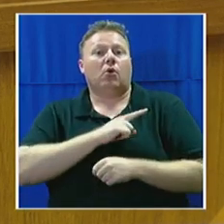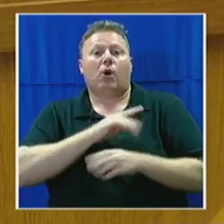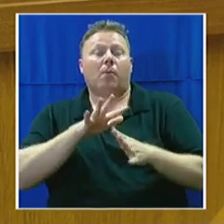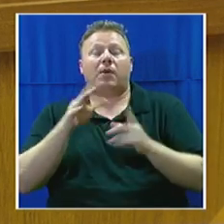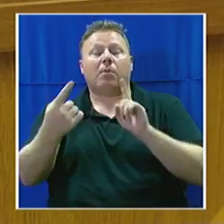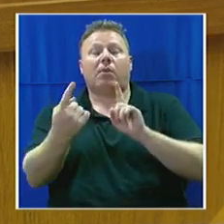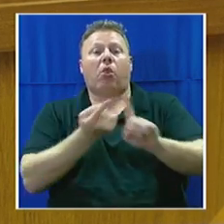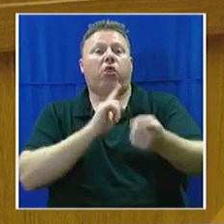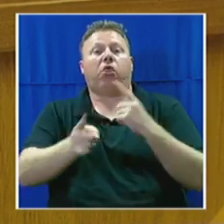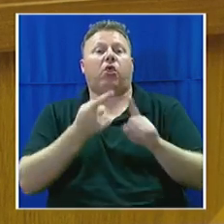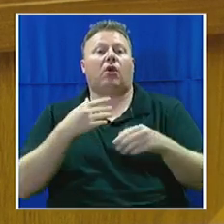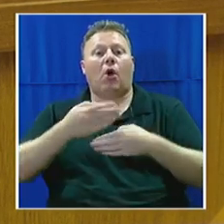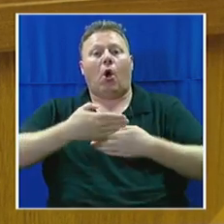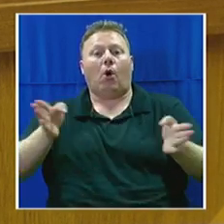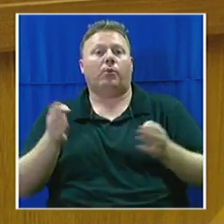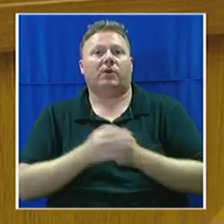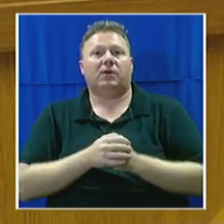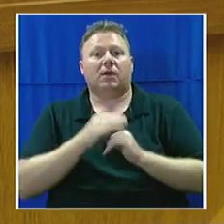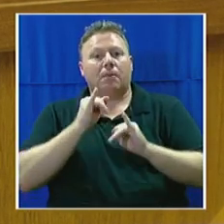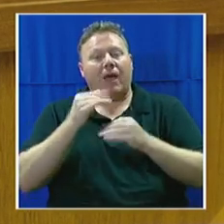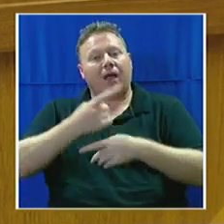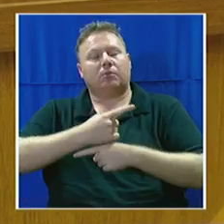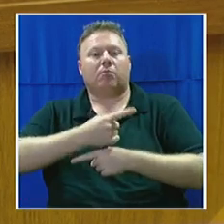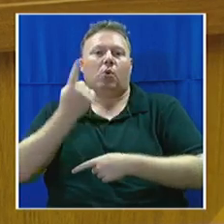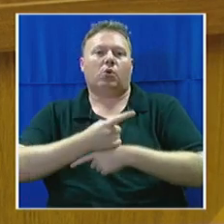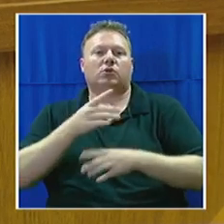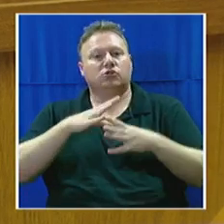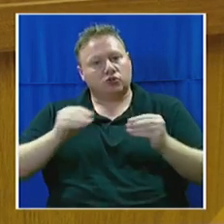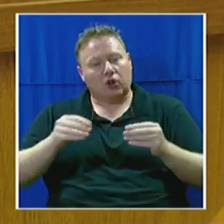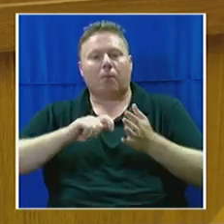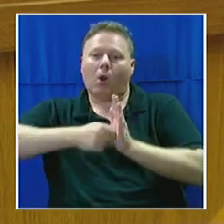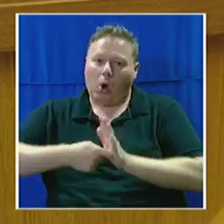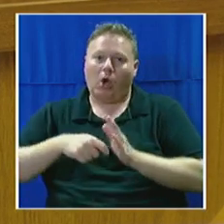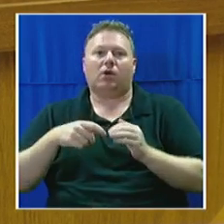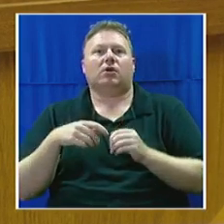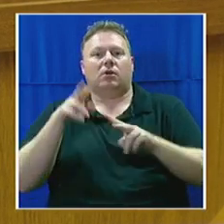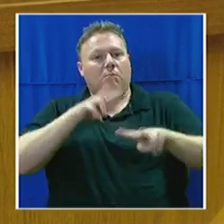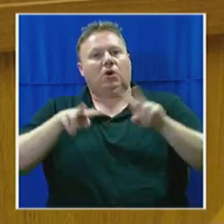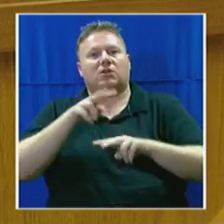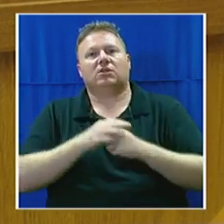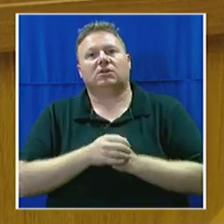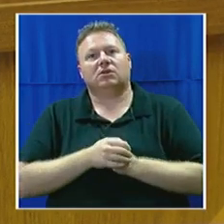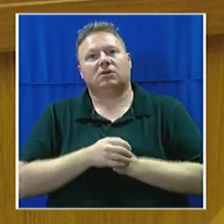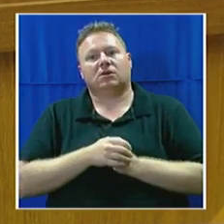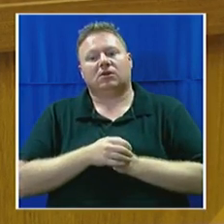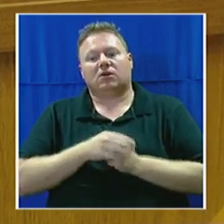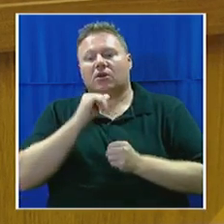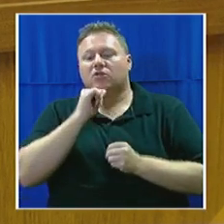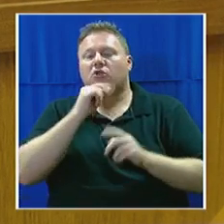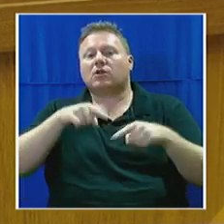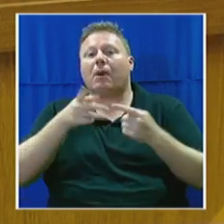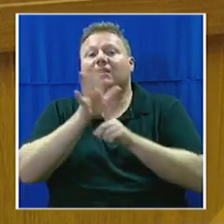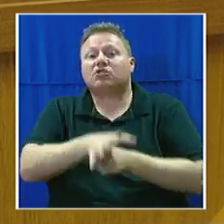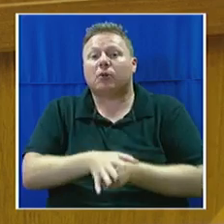grense en slegte grense moet opgeskerp, gesluit en gemonitor word. En dit is nie 'n maatreël om teen iemand te diskrimineer nie, maar ons moet kyk